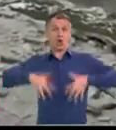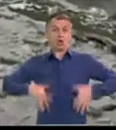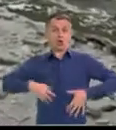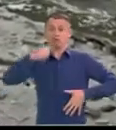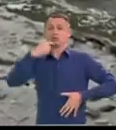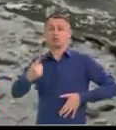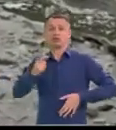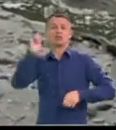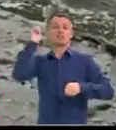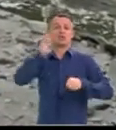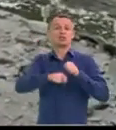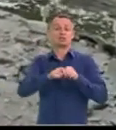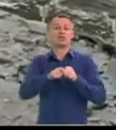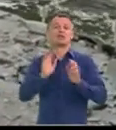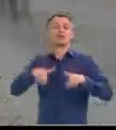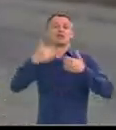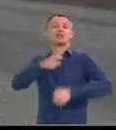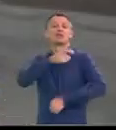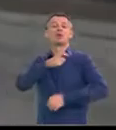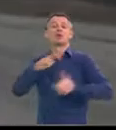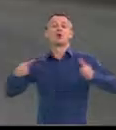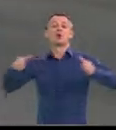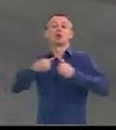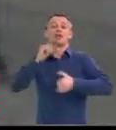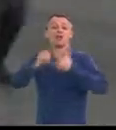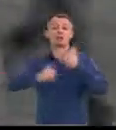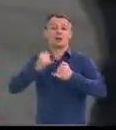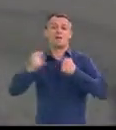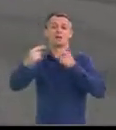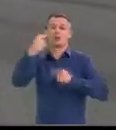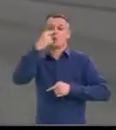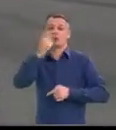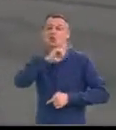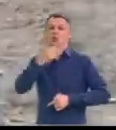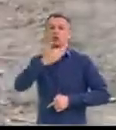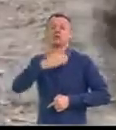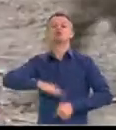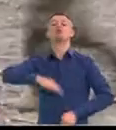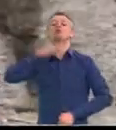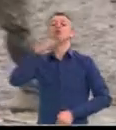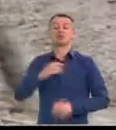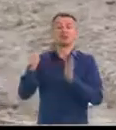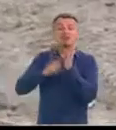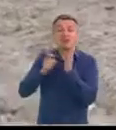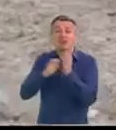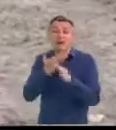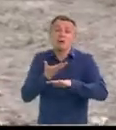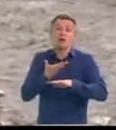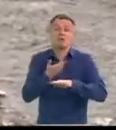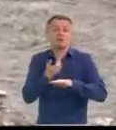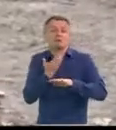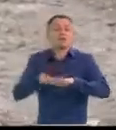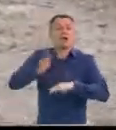impuse de comunitatea internațională împotriva Federației Ruse nu sunt suficiente și cere impunerea unor sancțiuni și mai drastice.